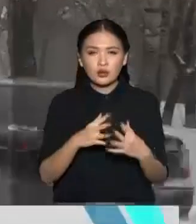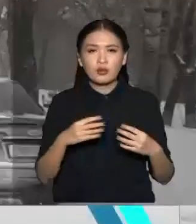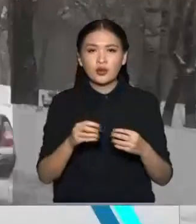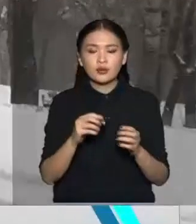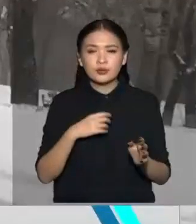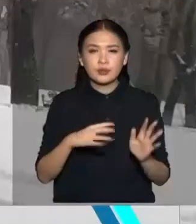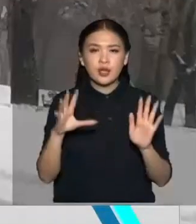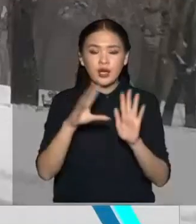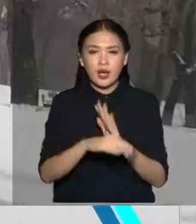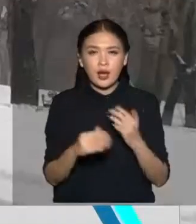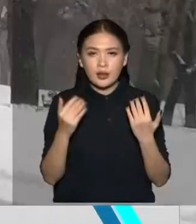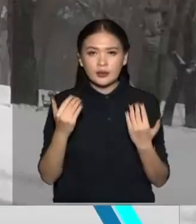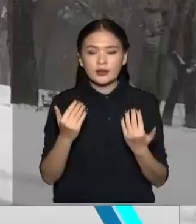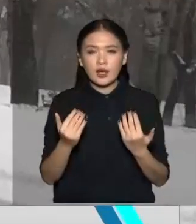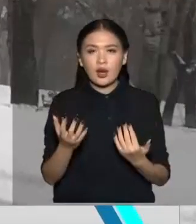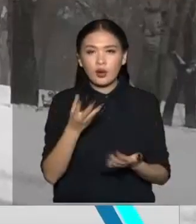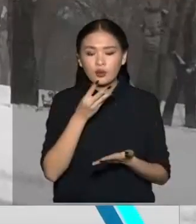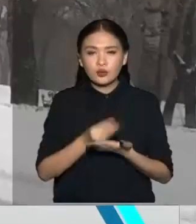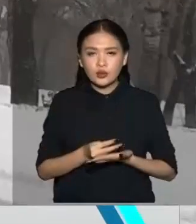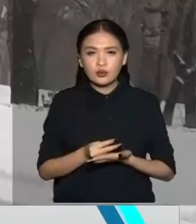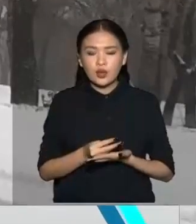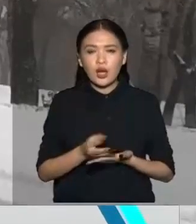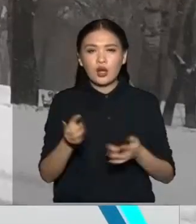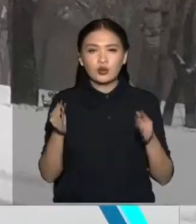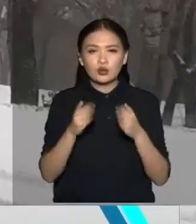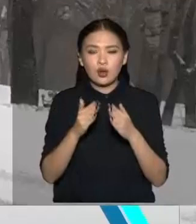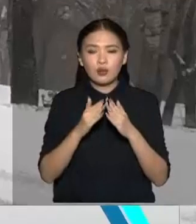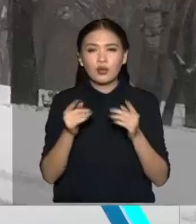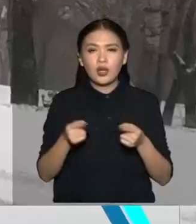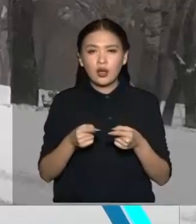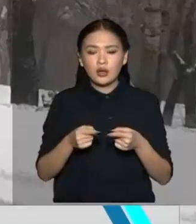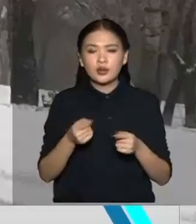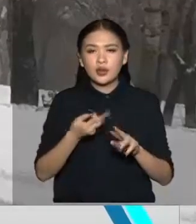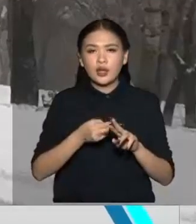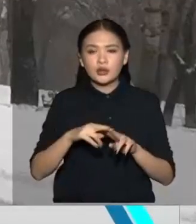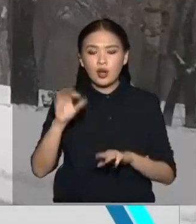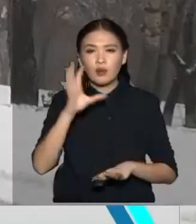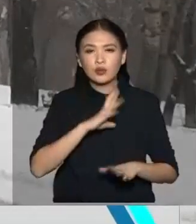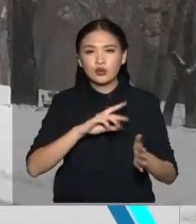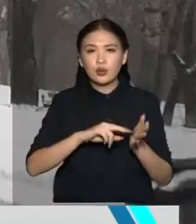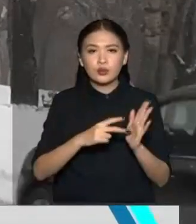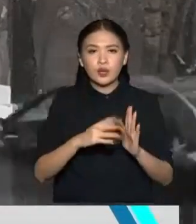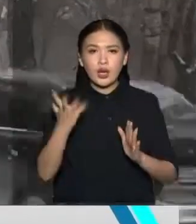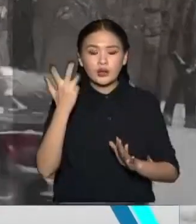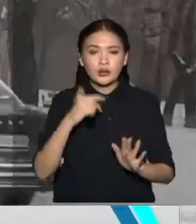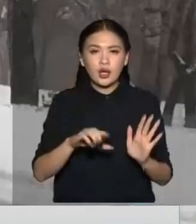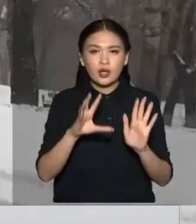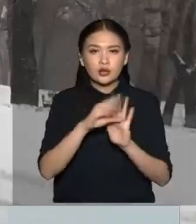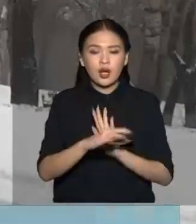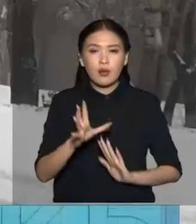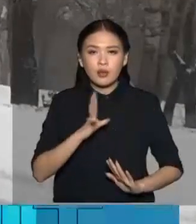табыламын. Қазіргі таңда өзімізде біз пәтер жалдап тұрып жатырмыз. Сондықтан да осы жоба іске қосылады дегенде